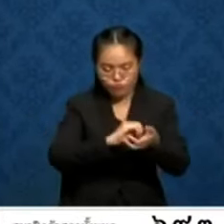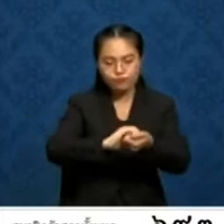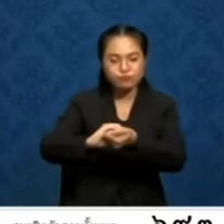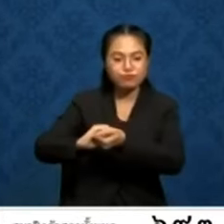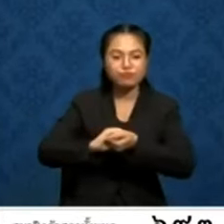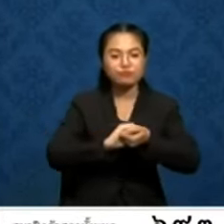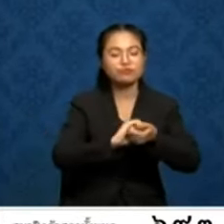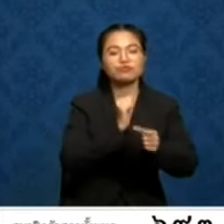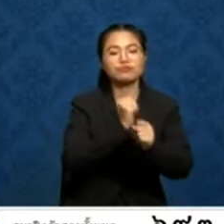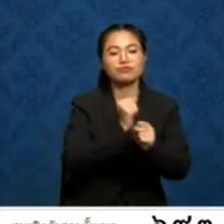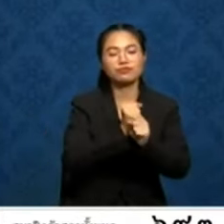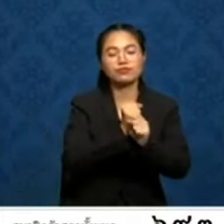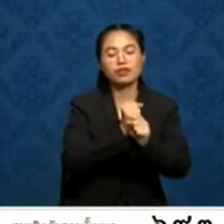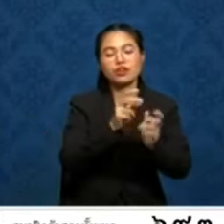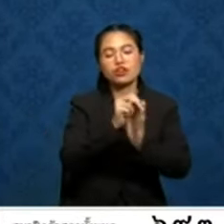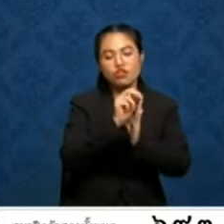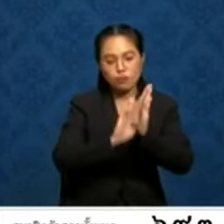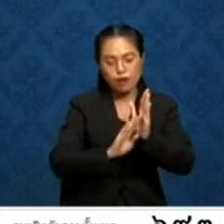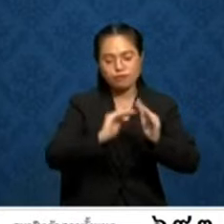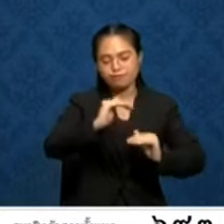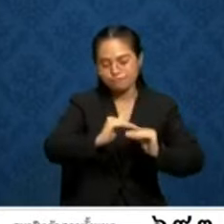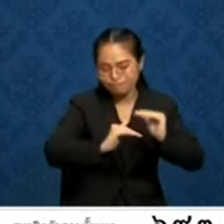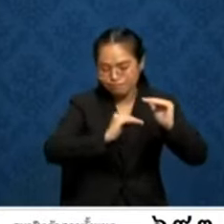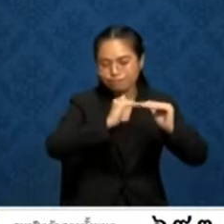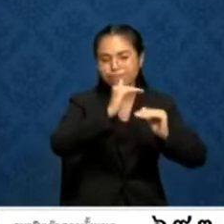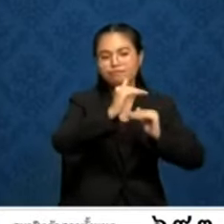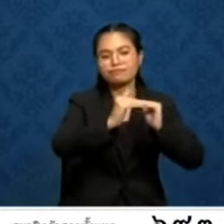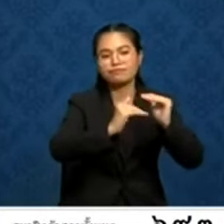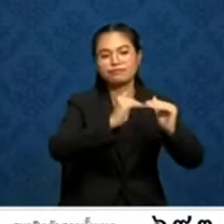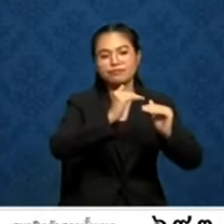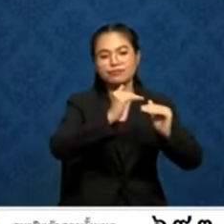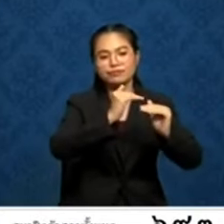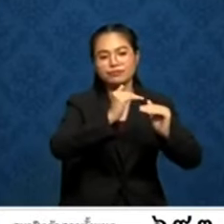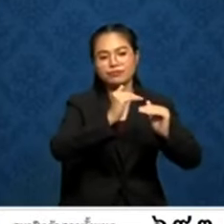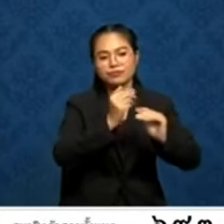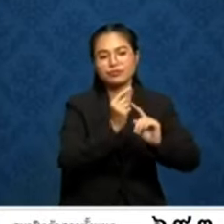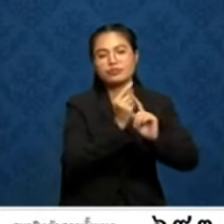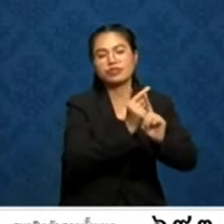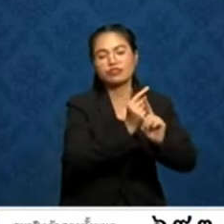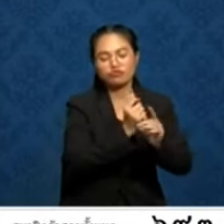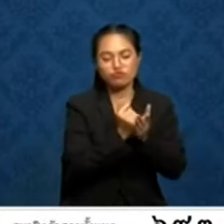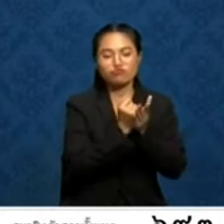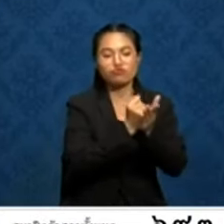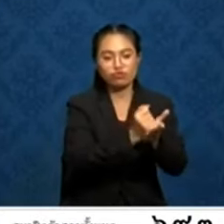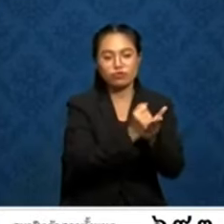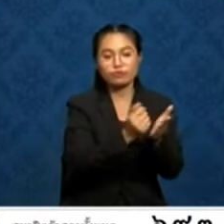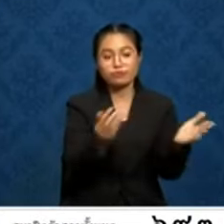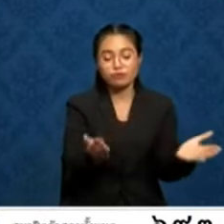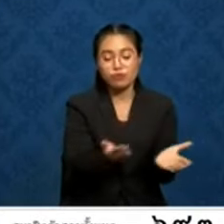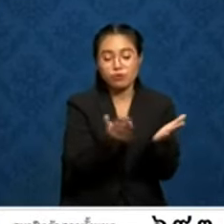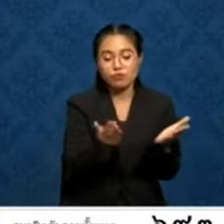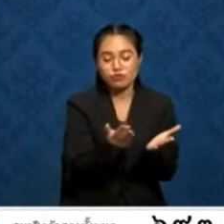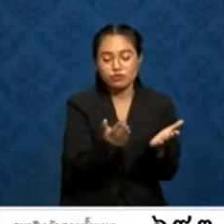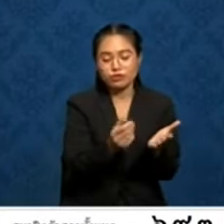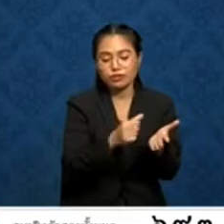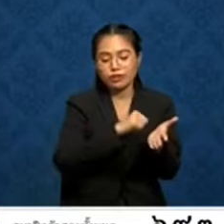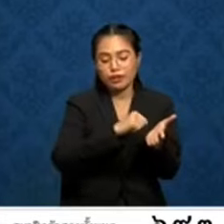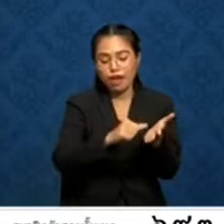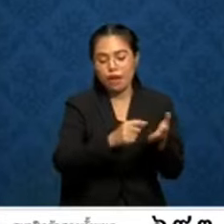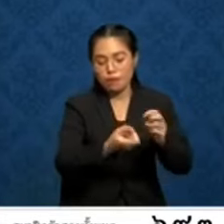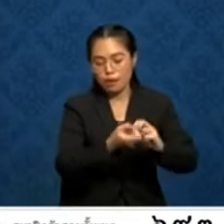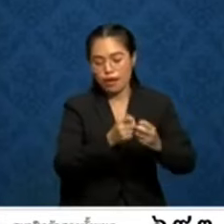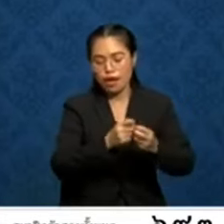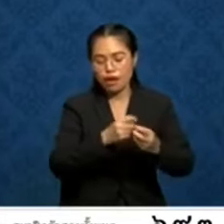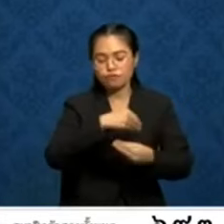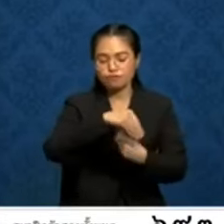นพื้นฐานของความเป็นจริงซึ่งตอบสนองสถานการณ์ปัจจุบันให้สำเร็จพัฒนาเศรษ